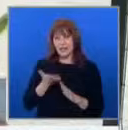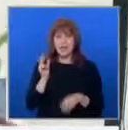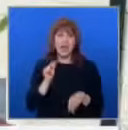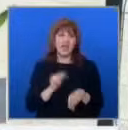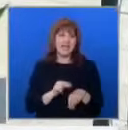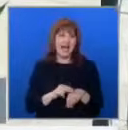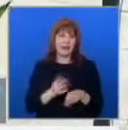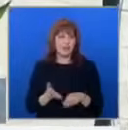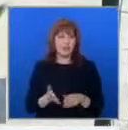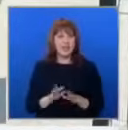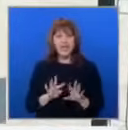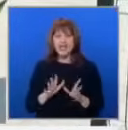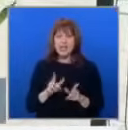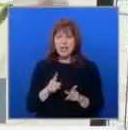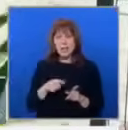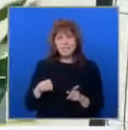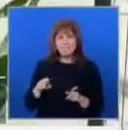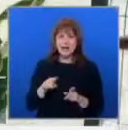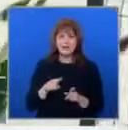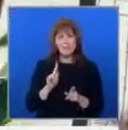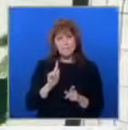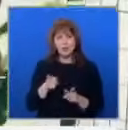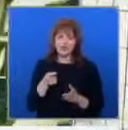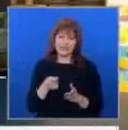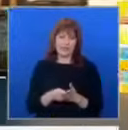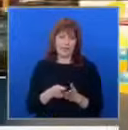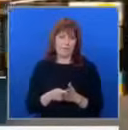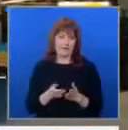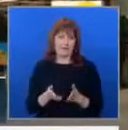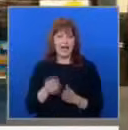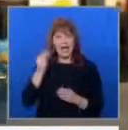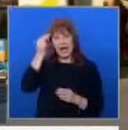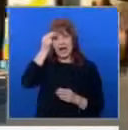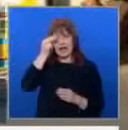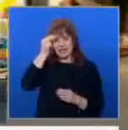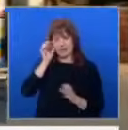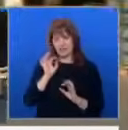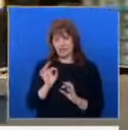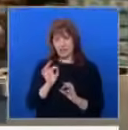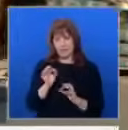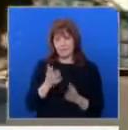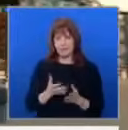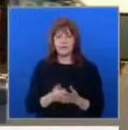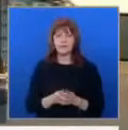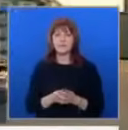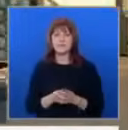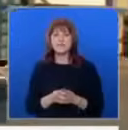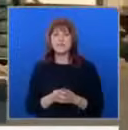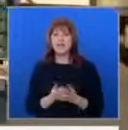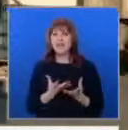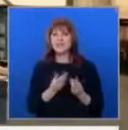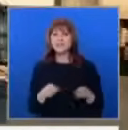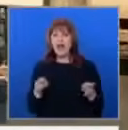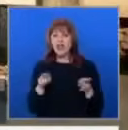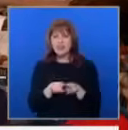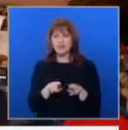ягодите. Но има някои неща, които може да се купат и от тук. Краставиците, например. Взимам си от едно и също място,